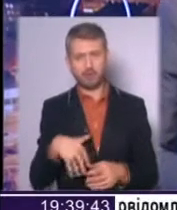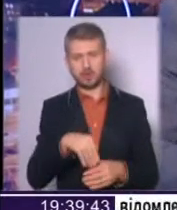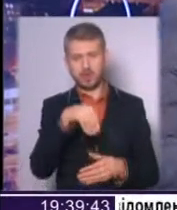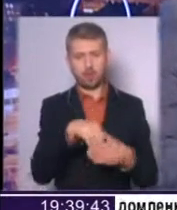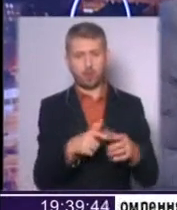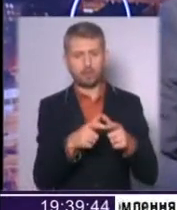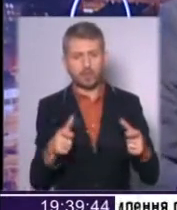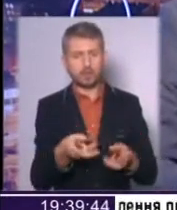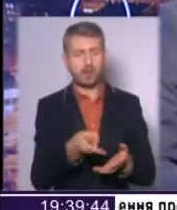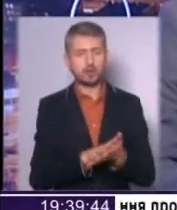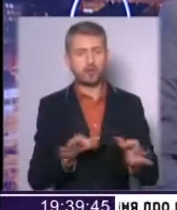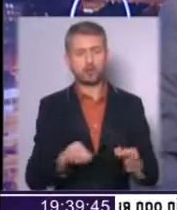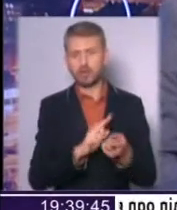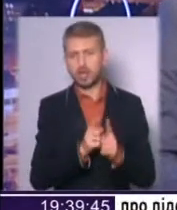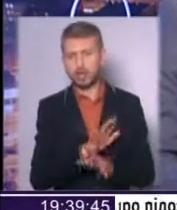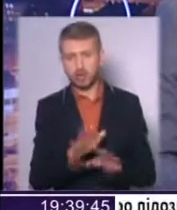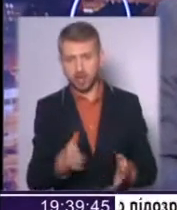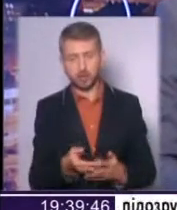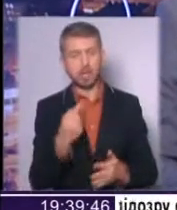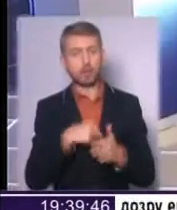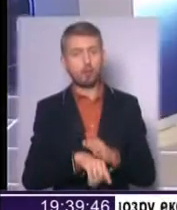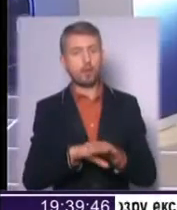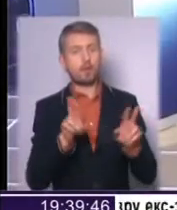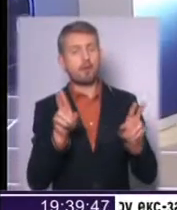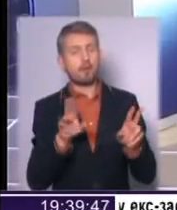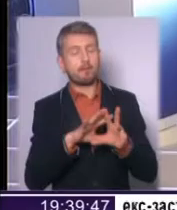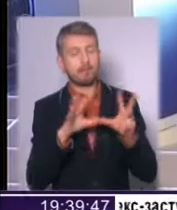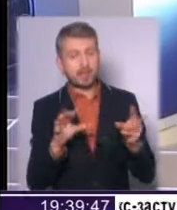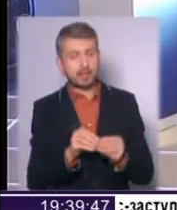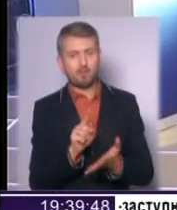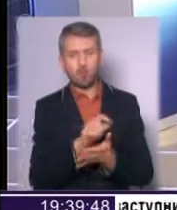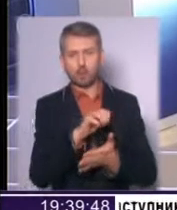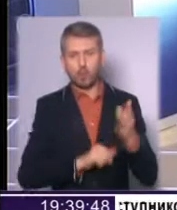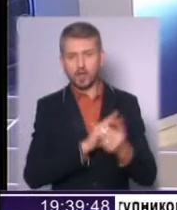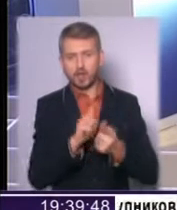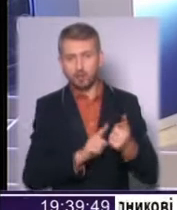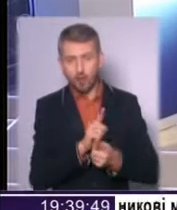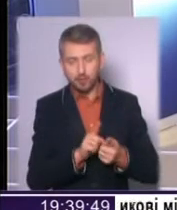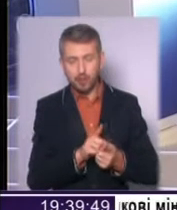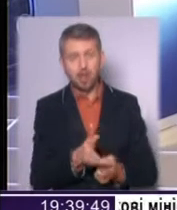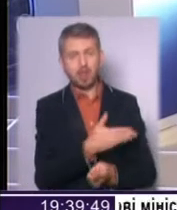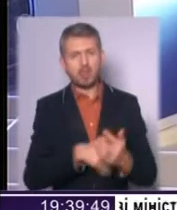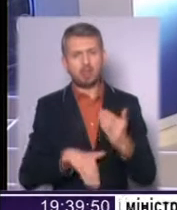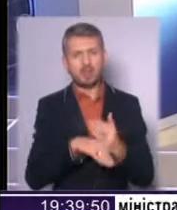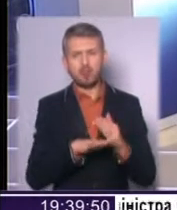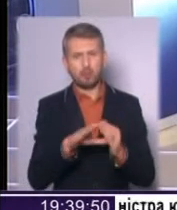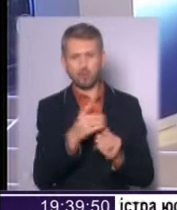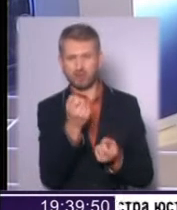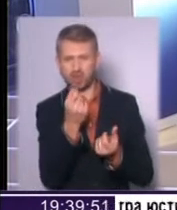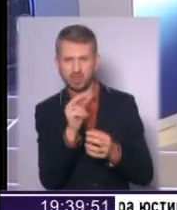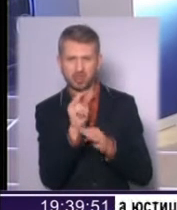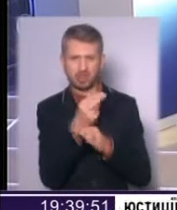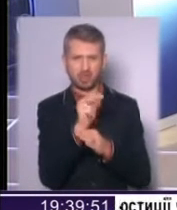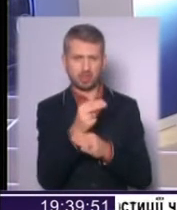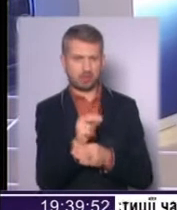Ну, за Азарова платили 15, за Яценюка зараз 30. Тому ще більше платять. Тобто люди, в принципі, розуміють. Плюс повертають там фіктивне ПДВ тим